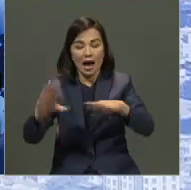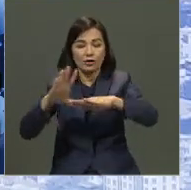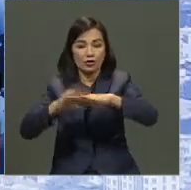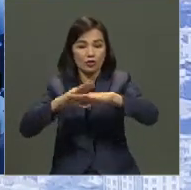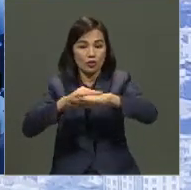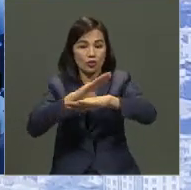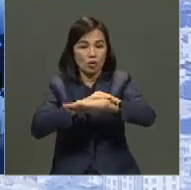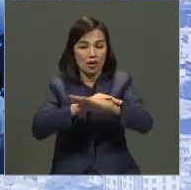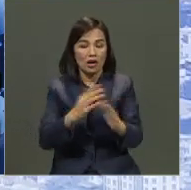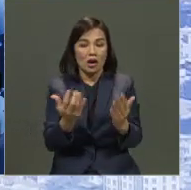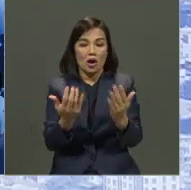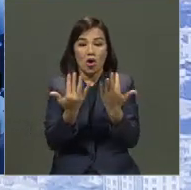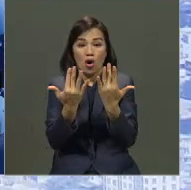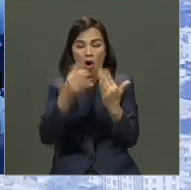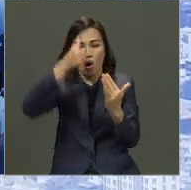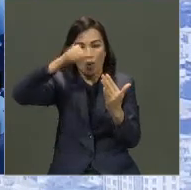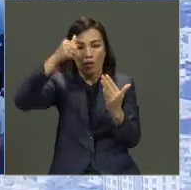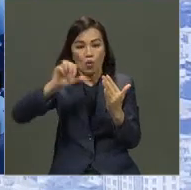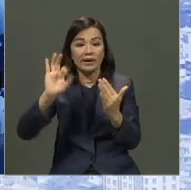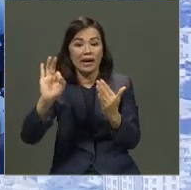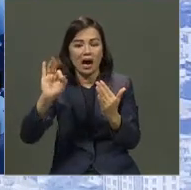วันมันไม่ใช่ภาพอย่างนี้เราโยนลงไปเราประมาทกันมากขึ้นเรากัดตกกันมากขึ้นตัวเลขมันเพิ่มขึ้นไปมากกว่านี้จัดหนึ่งคนไปเป็นหลีกหลายๆคนก็จะไม่ใช่แต่อย่างไรก็ตามแต่ครับถ้าท่านเป็นผู้ประกอบการร้านนวดนะตอนนี้อีก9วันเท่านั้นเอกแต่ท่านอยากจะอยู่ในล็อคแรกที่จะระยะแรกก็คือ